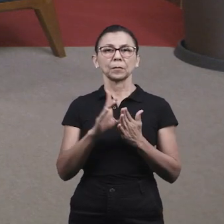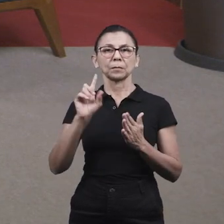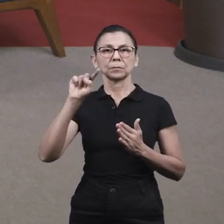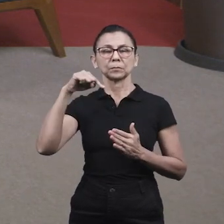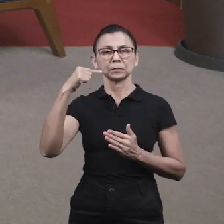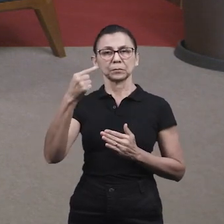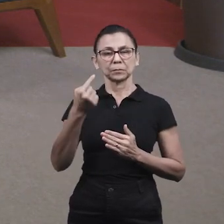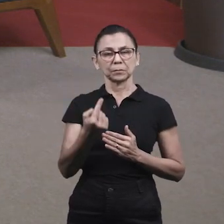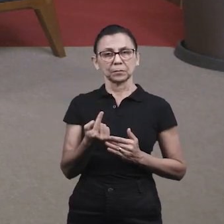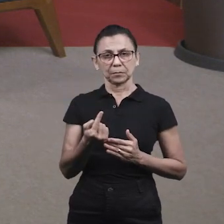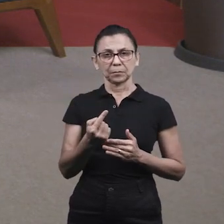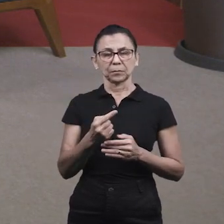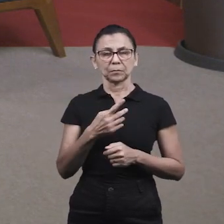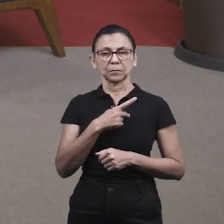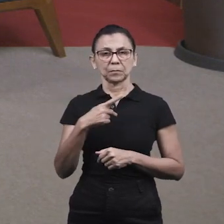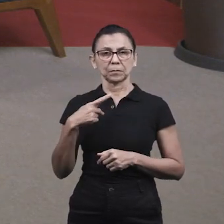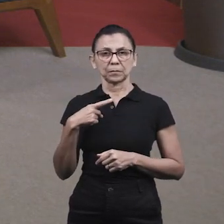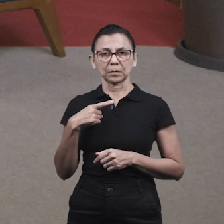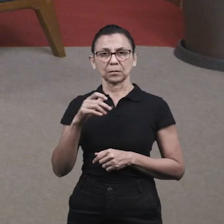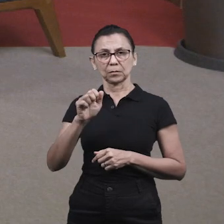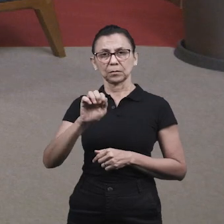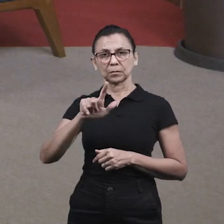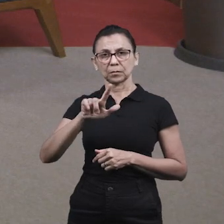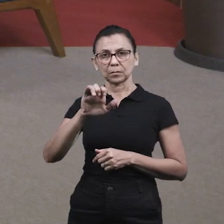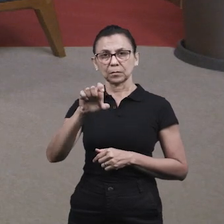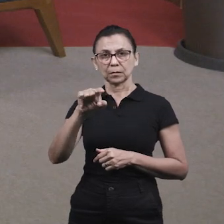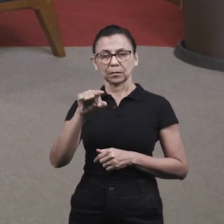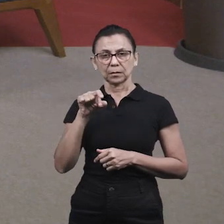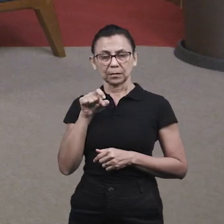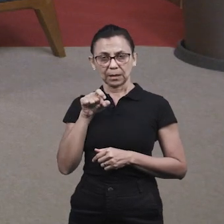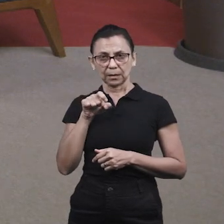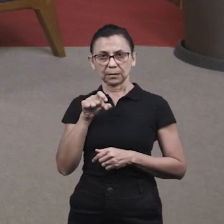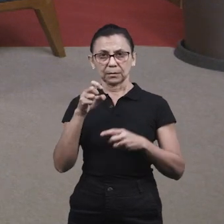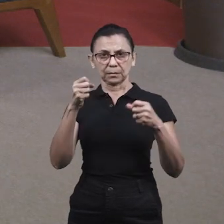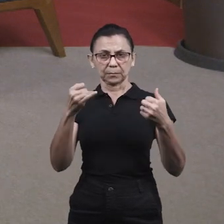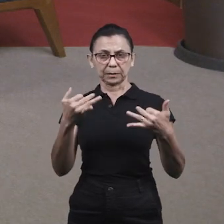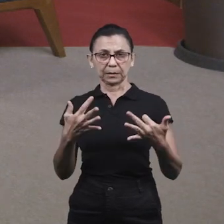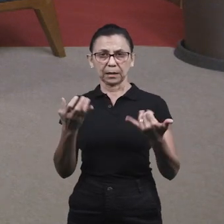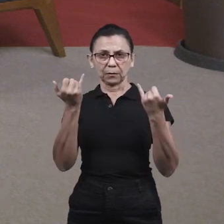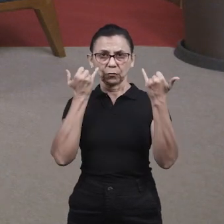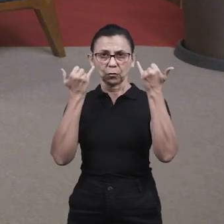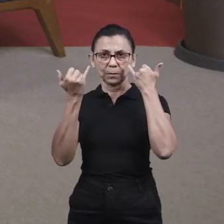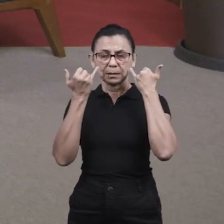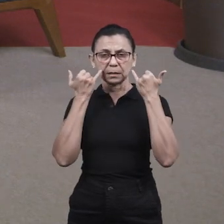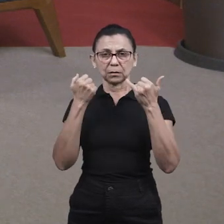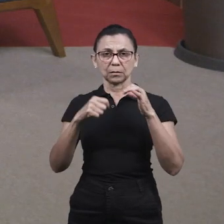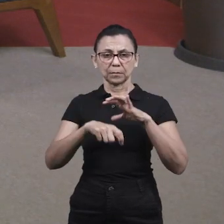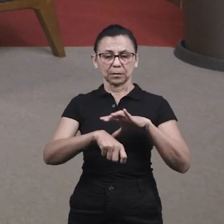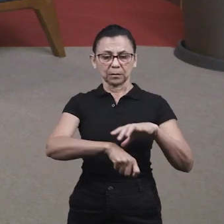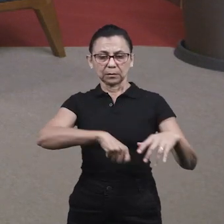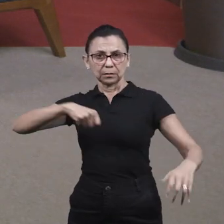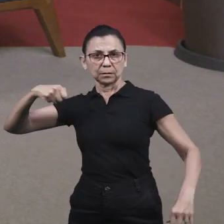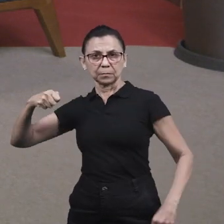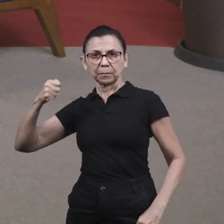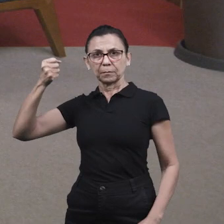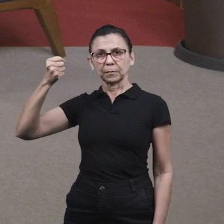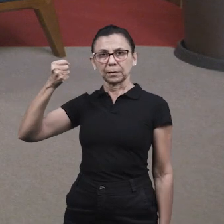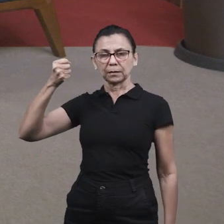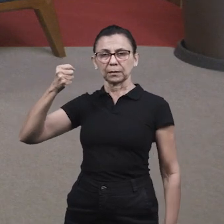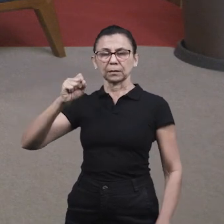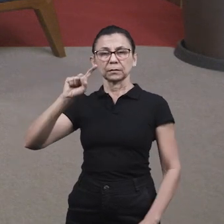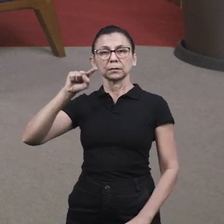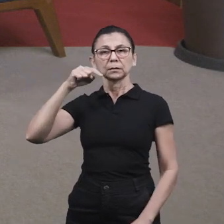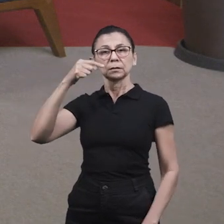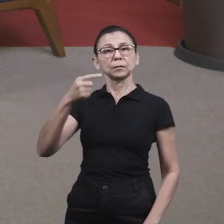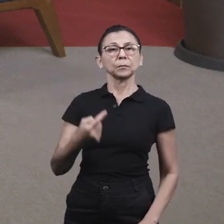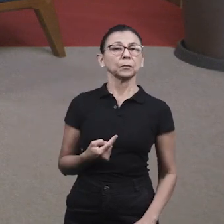de leçons du Manaïm, pour parler sur un aspect biblique. Et après, la participation du pasteur Alex